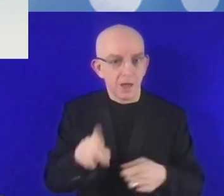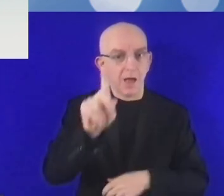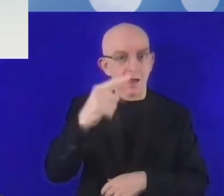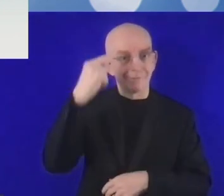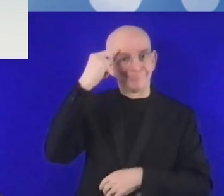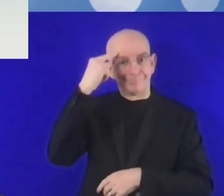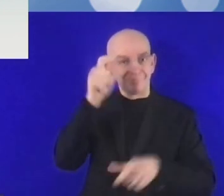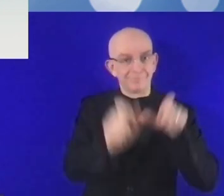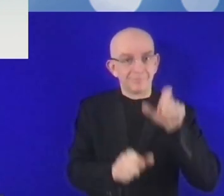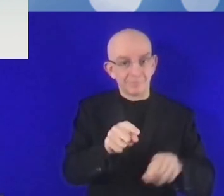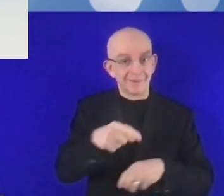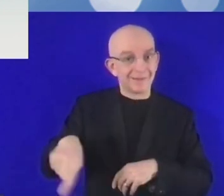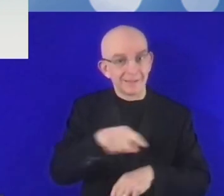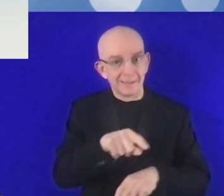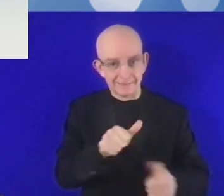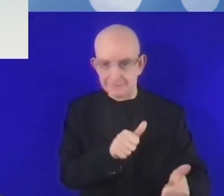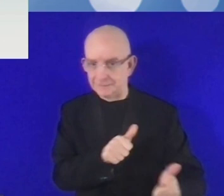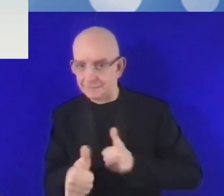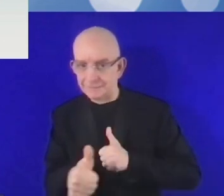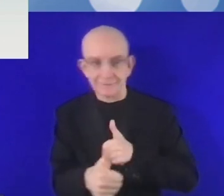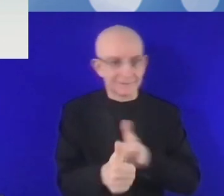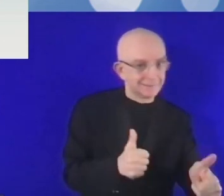虽然有那么多人使用网络，